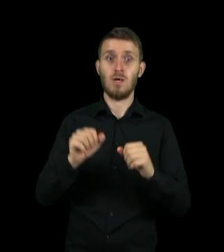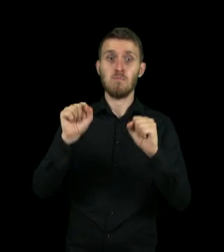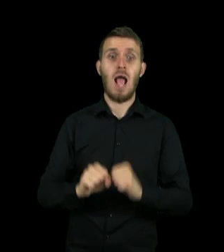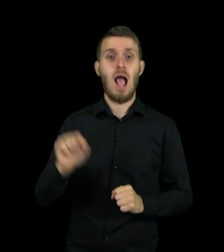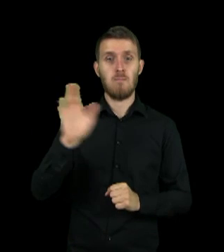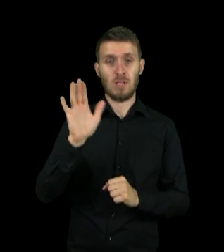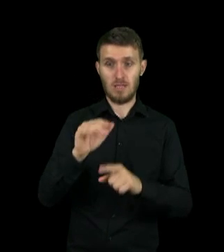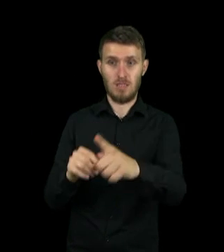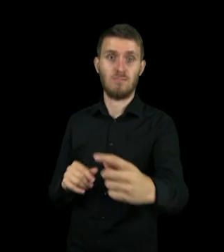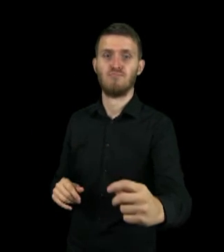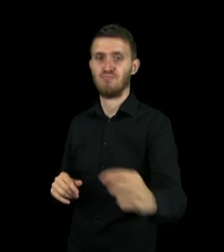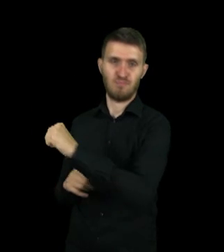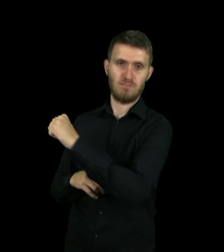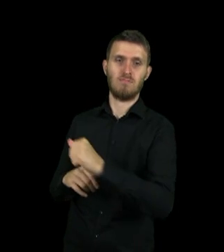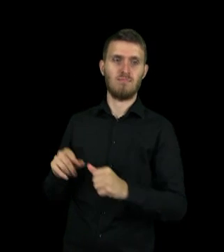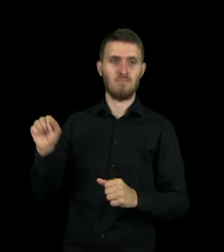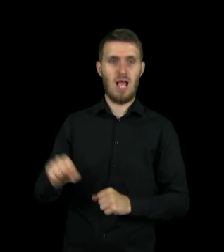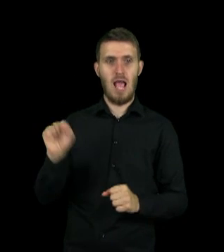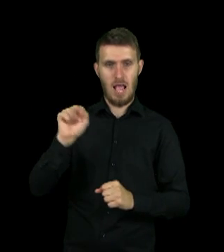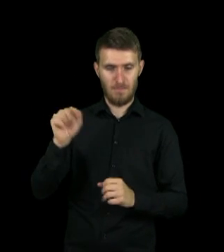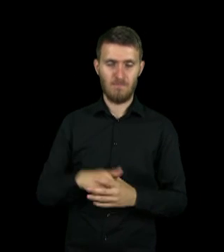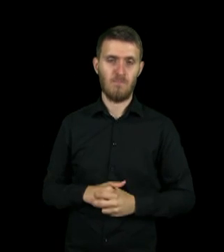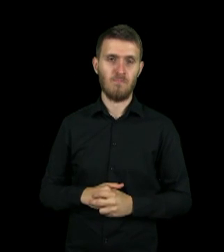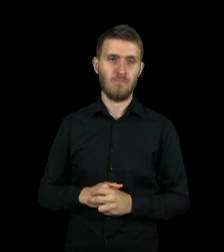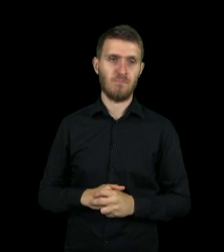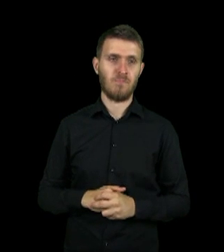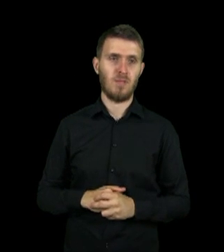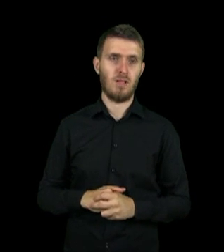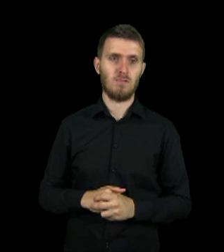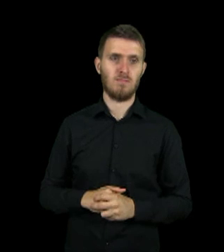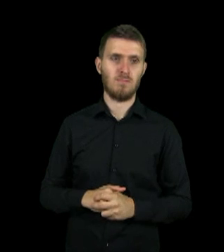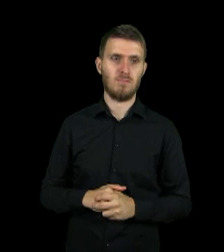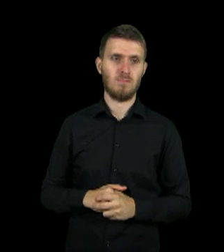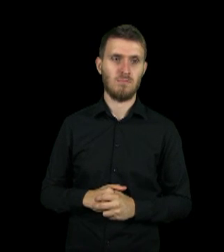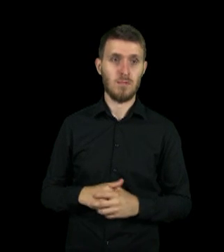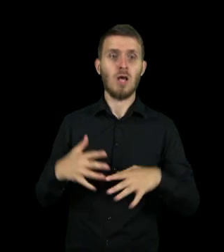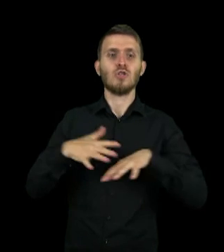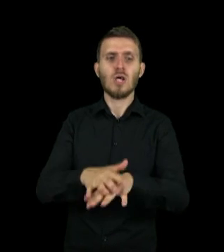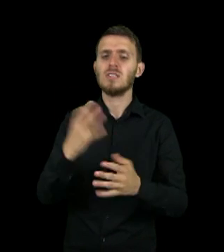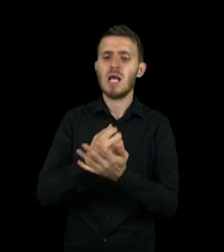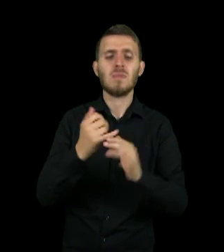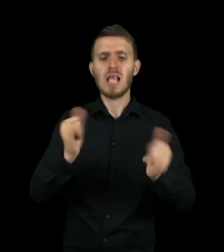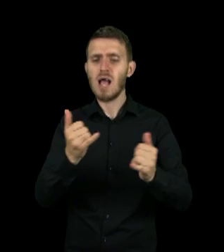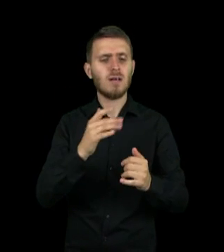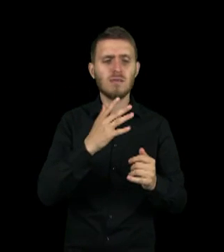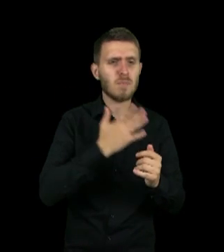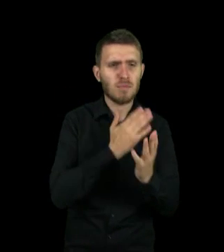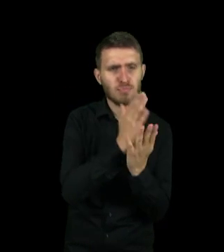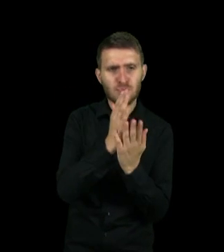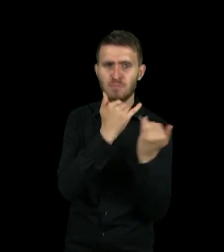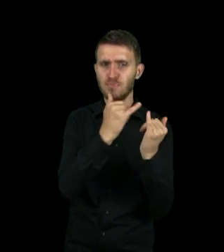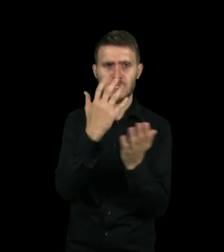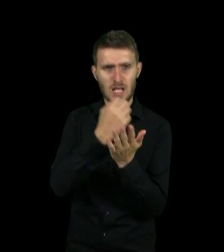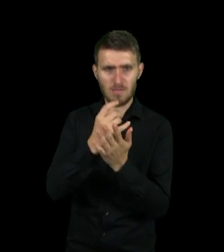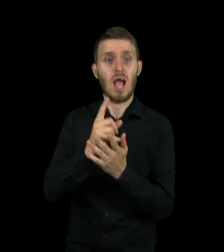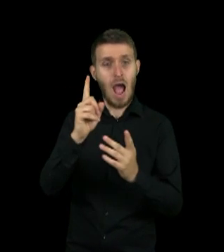kilka sposobów A ogólnie na każdej transakcji w tej sytuacji zarabiają 1 tys od transakcji czyli 1